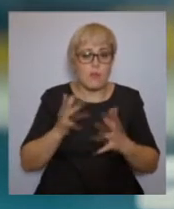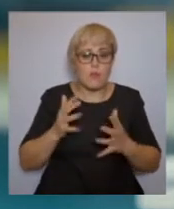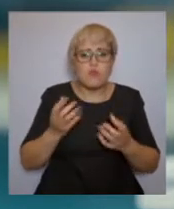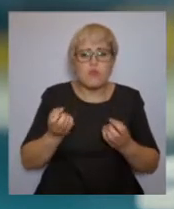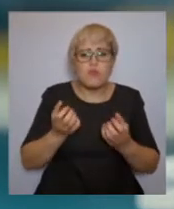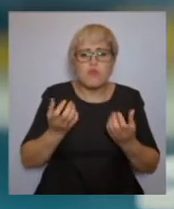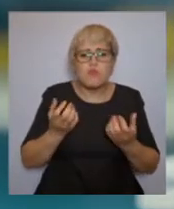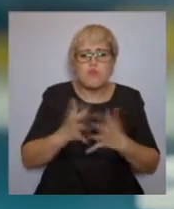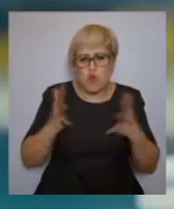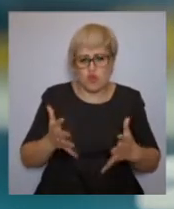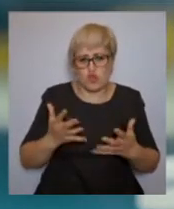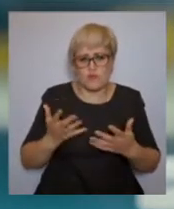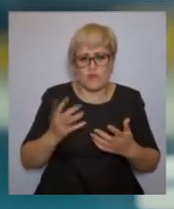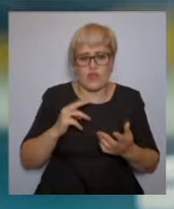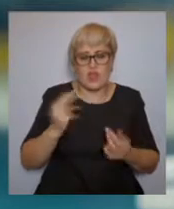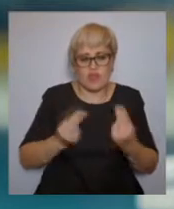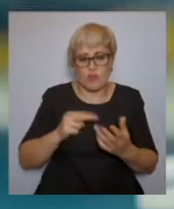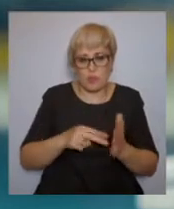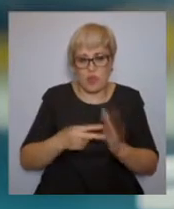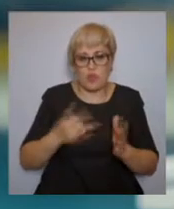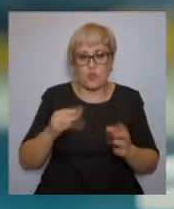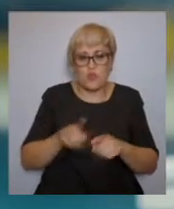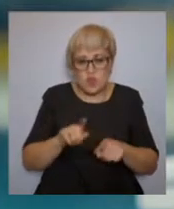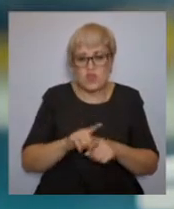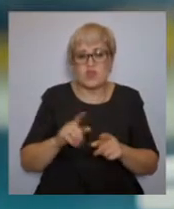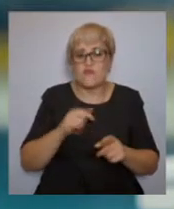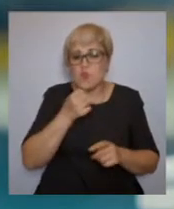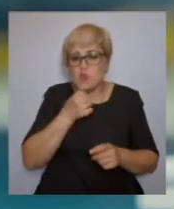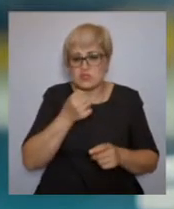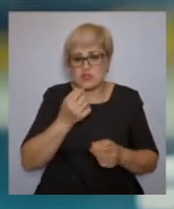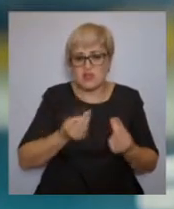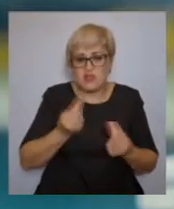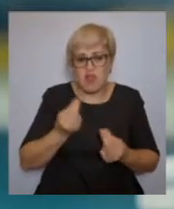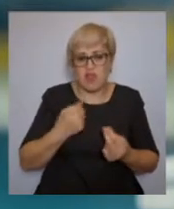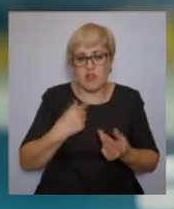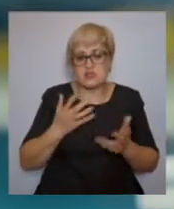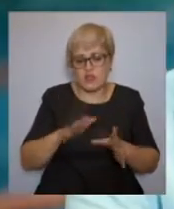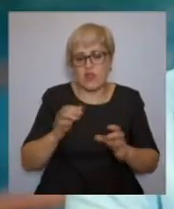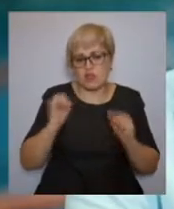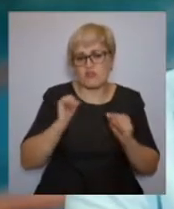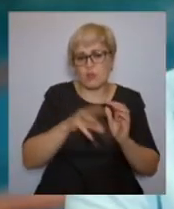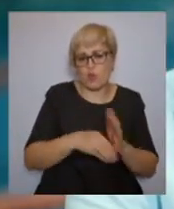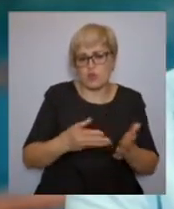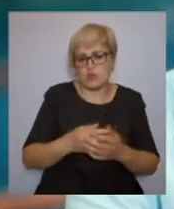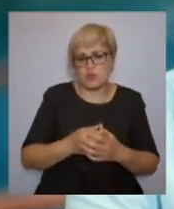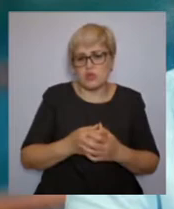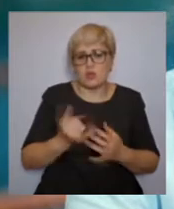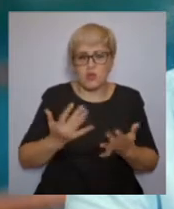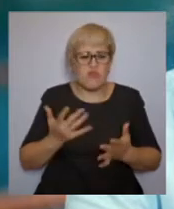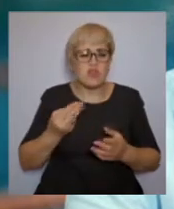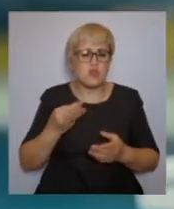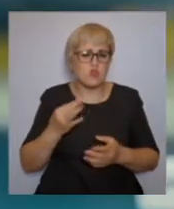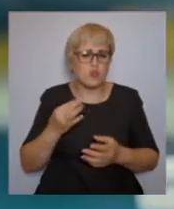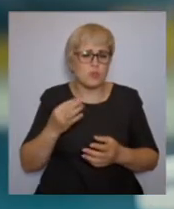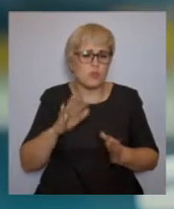и возраст и просто играя и оставаясь спорте мы скажем так нам кажется что мы не